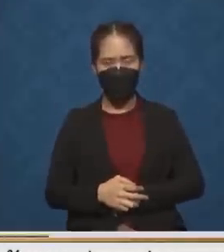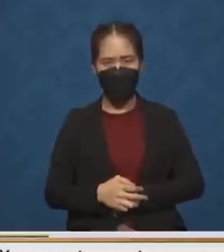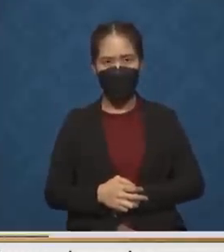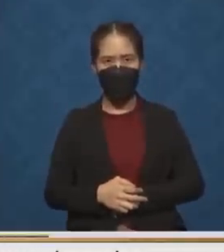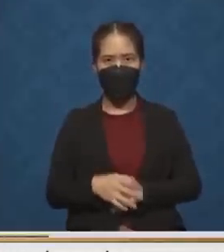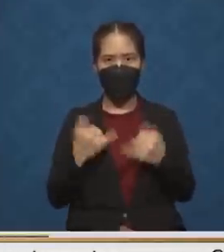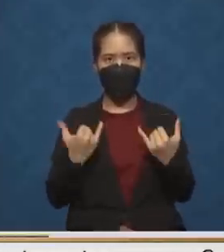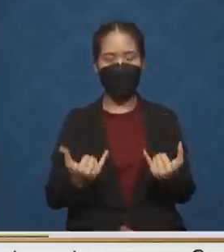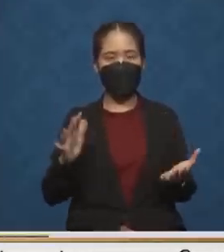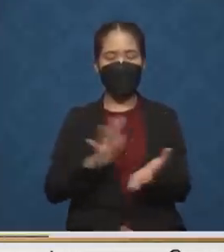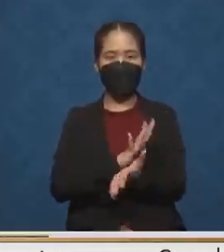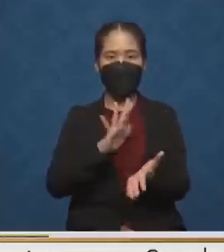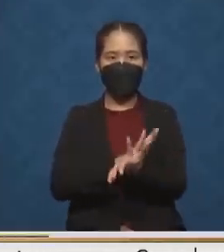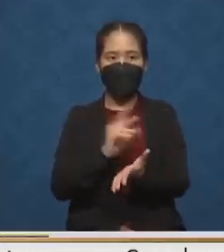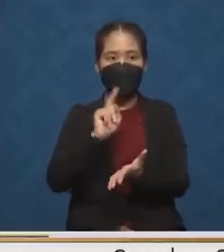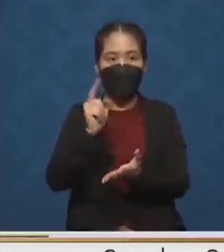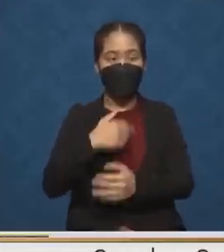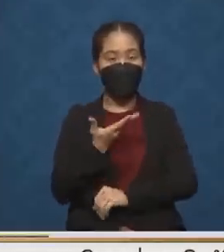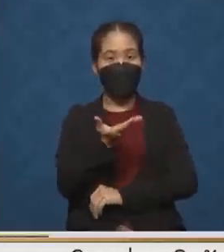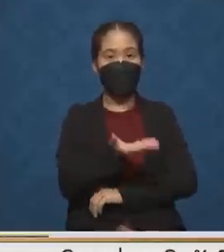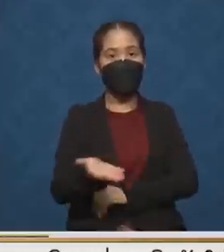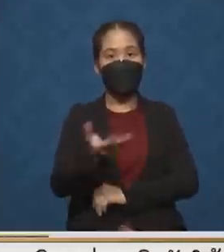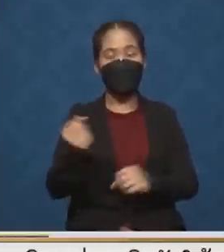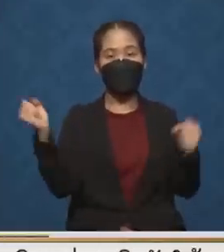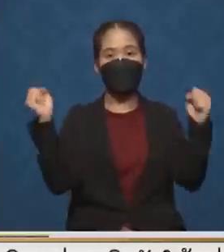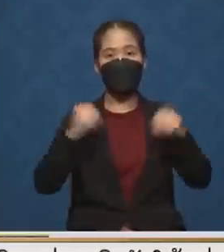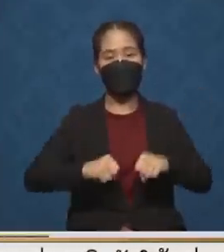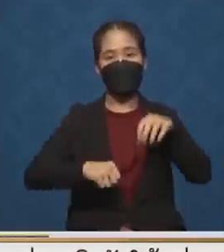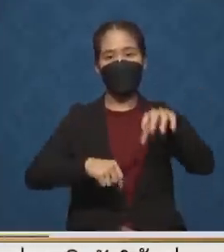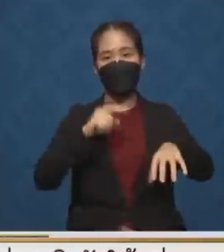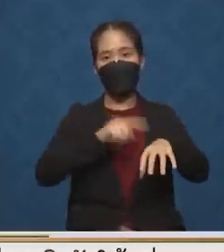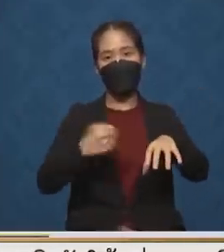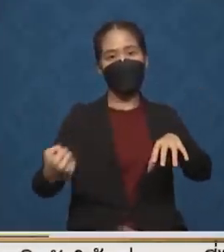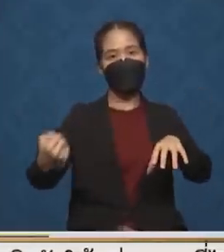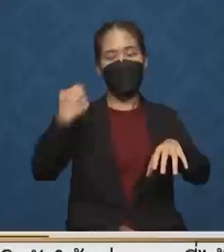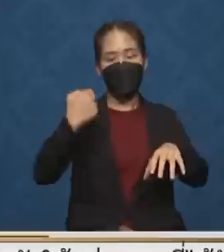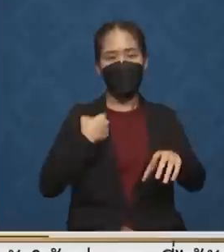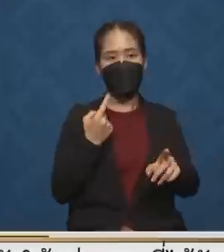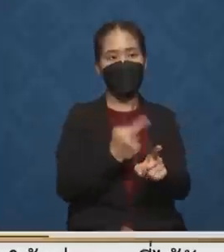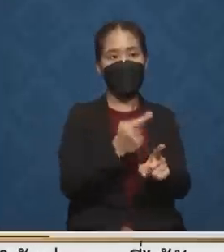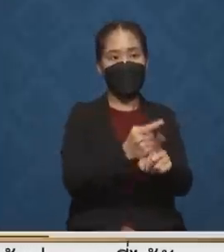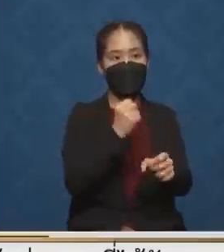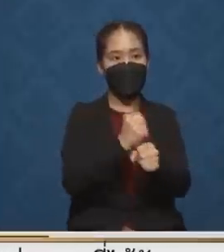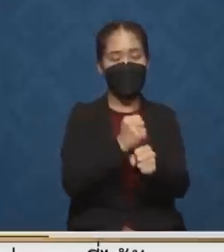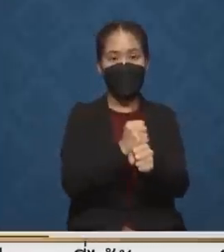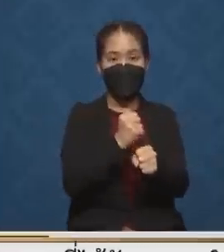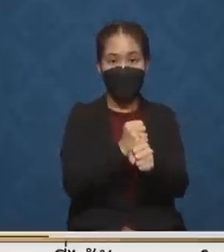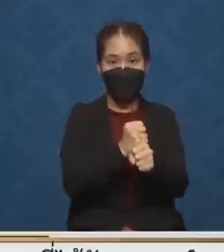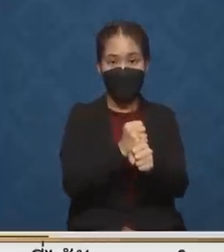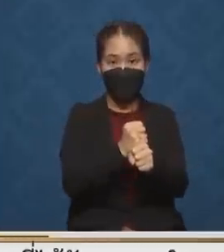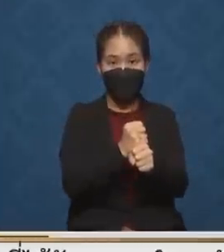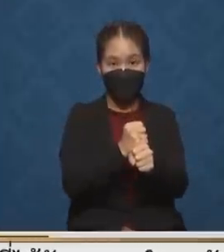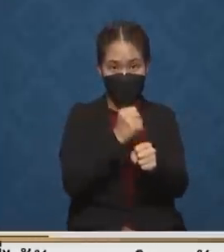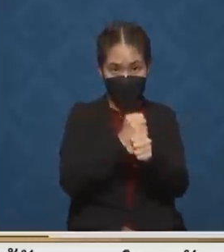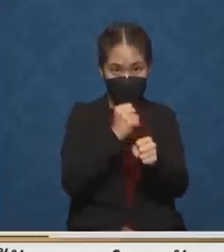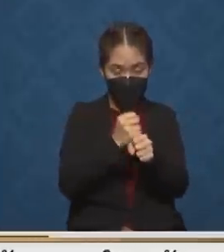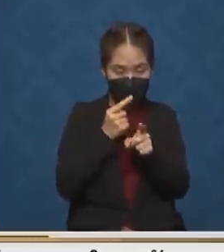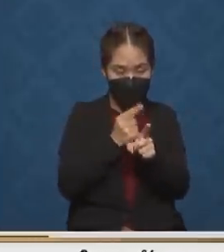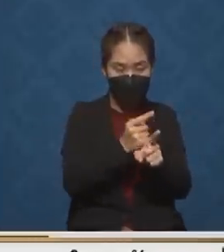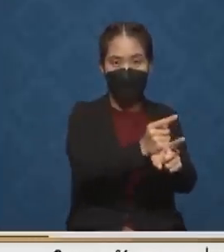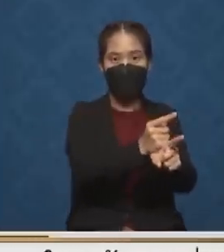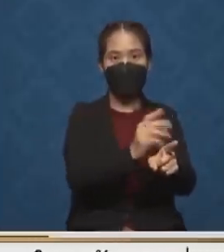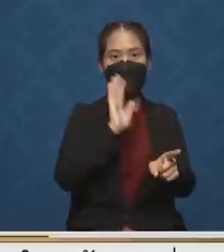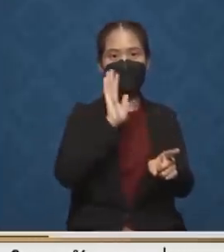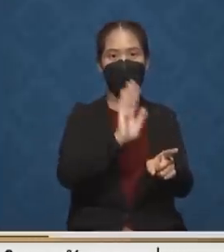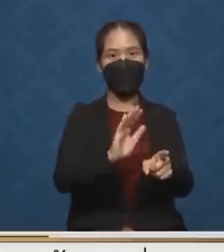นี่คือเอกสารที่ขออนุมัติให้หน่วยงานความมนคงติดตามการทำงานติดตามการเคื่อนไหวข